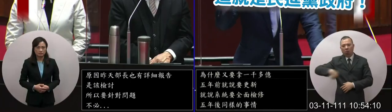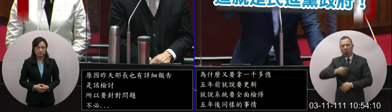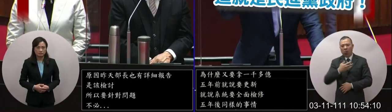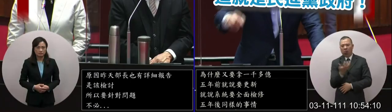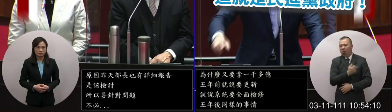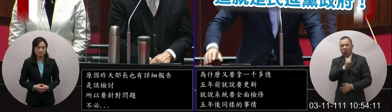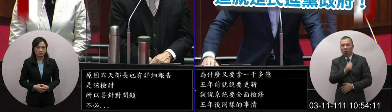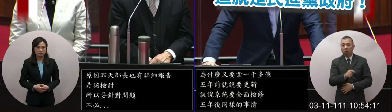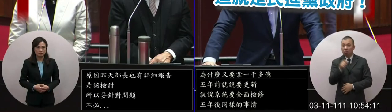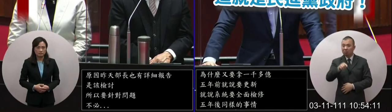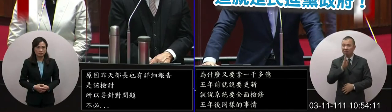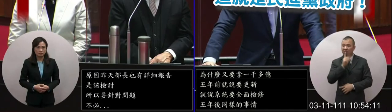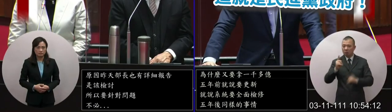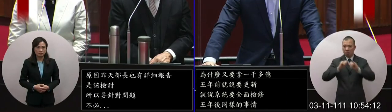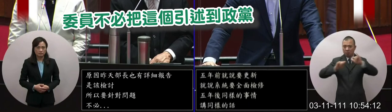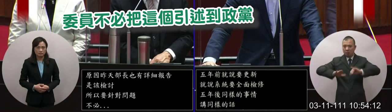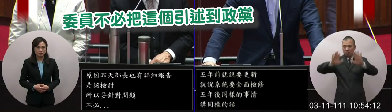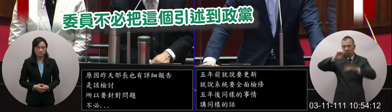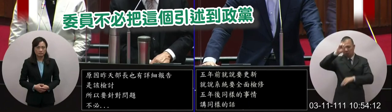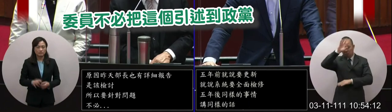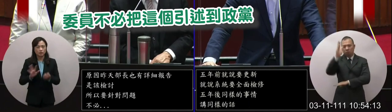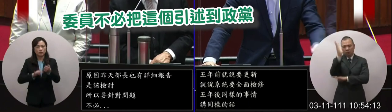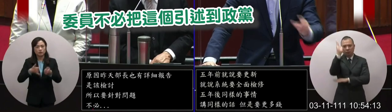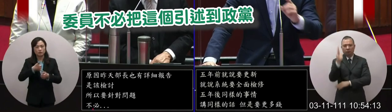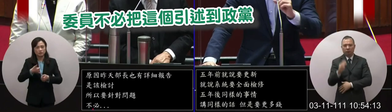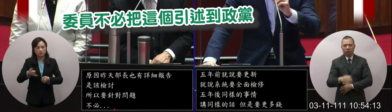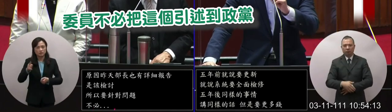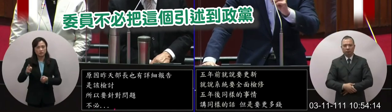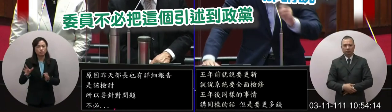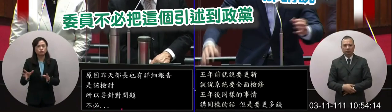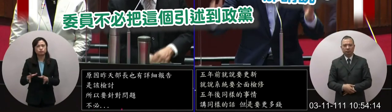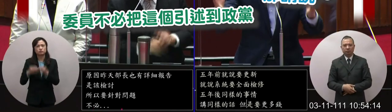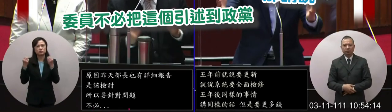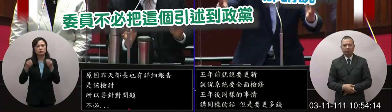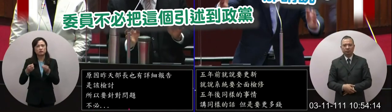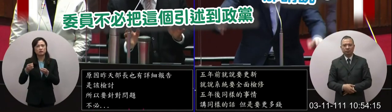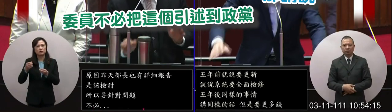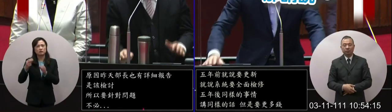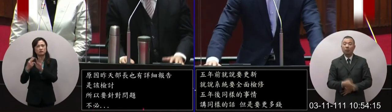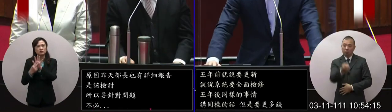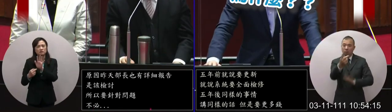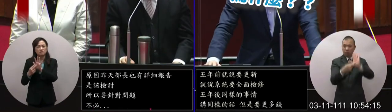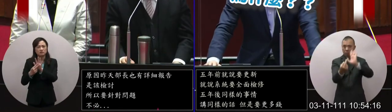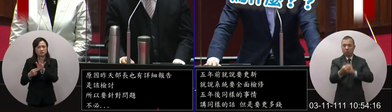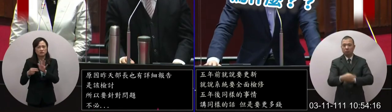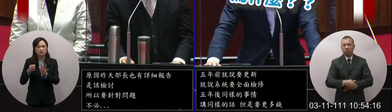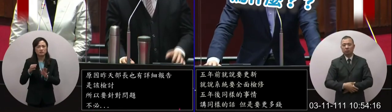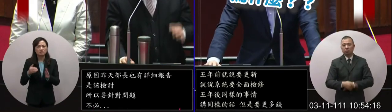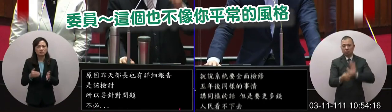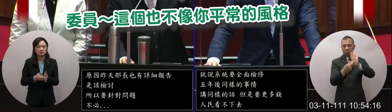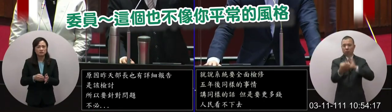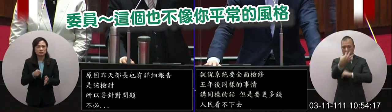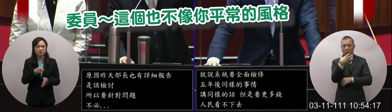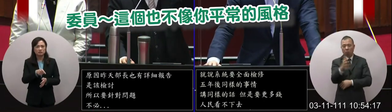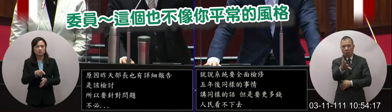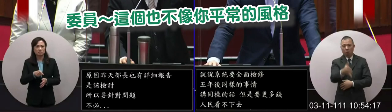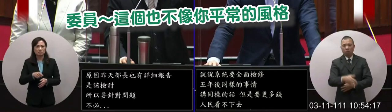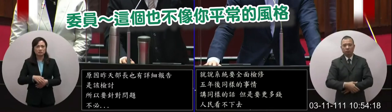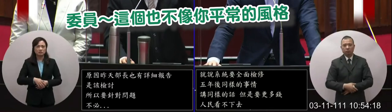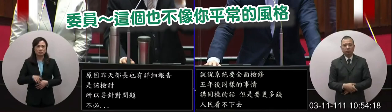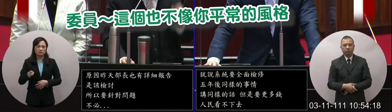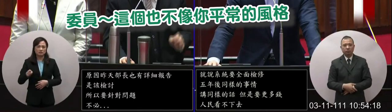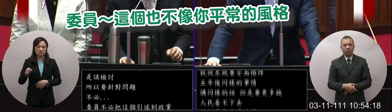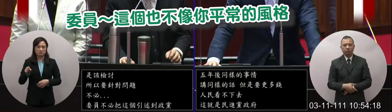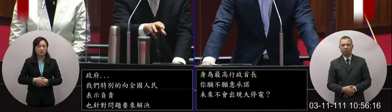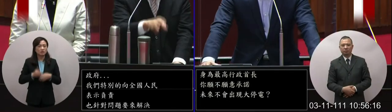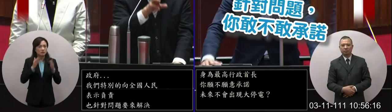这就是民进党政府。 委员不必把这个引述到 政党。那请说，为什么？ 这个也不像你